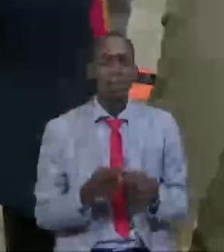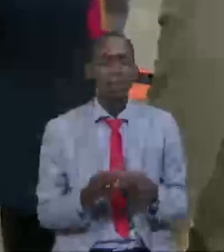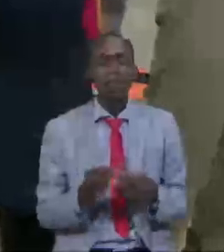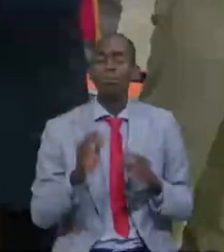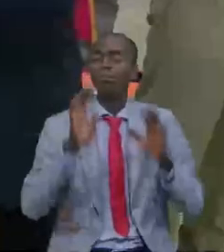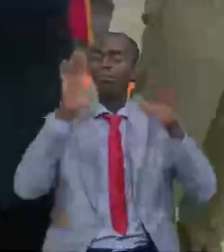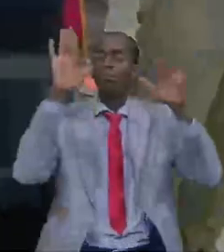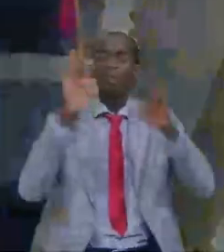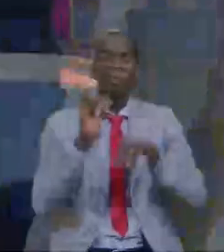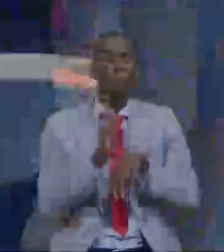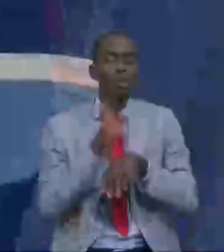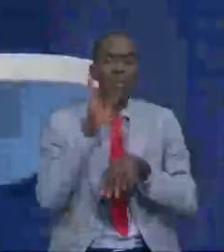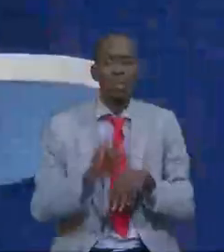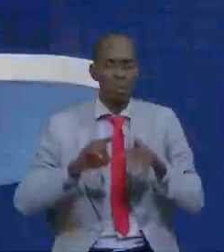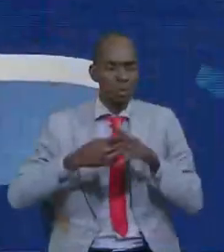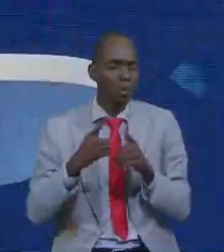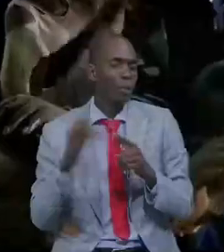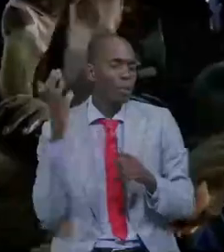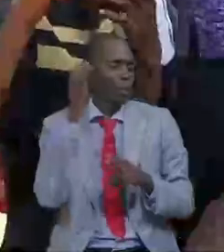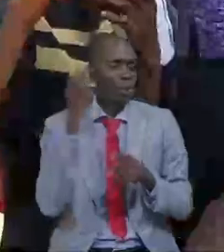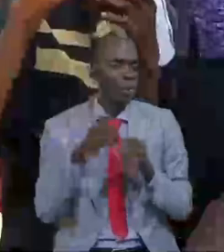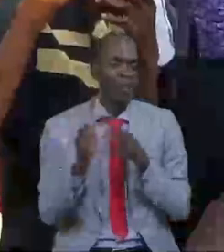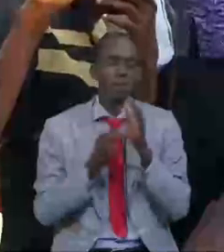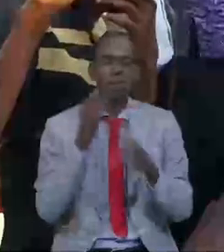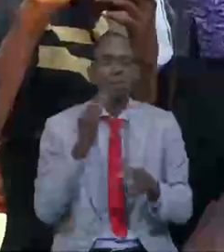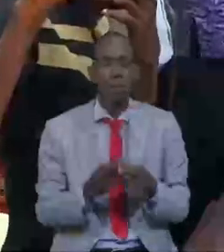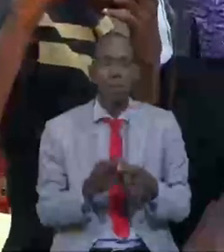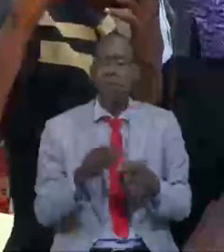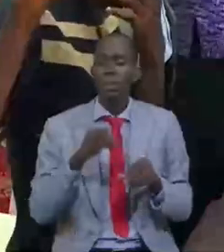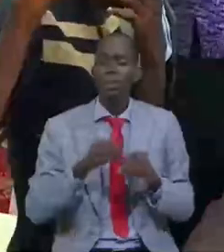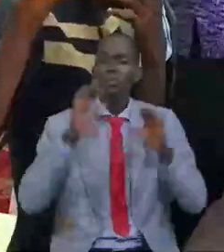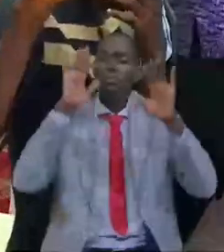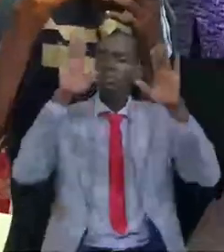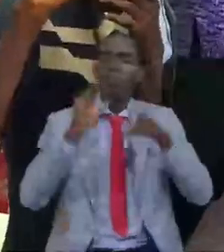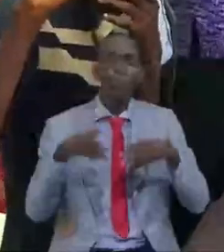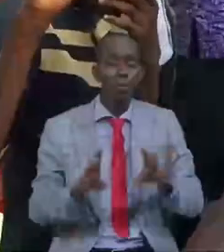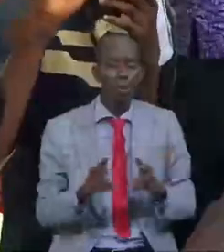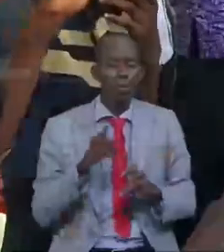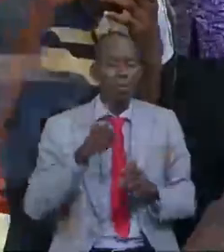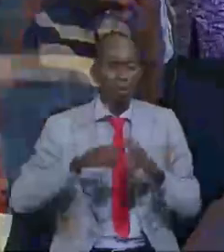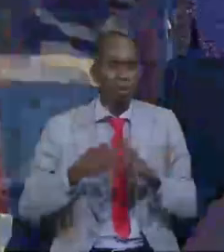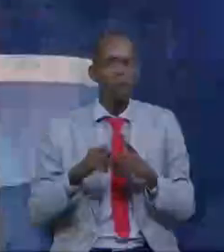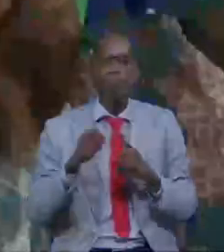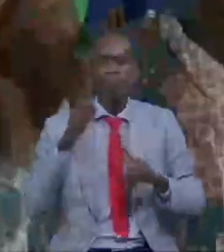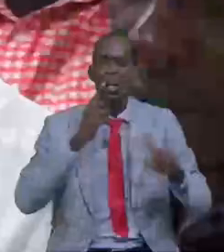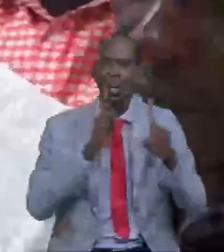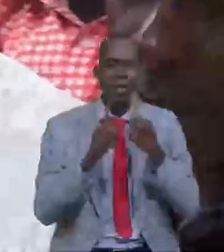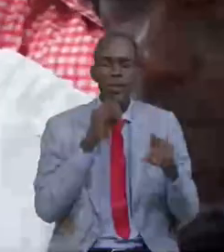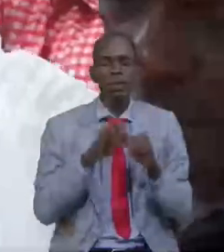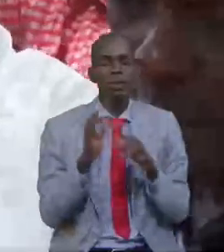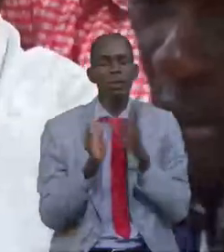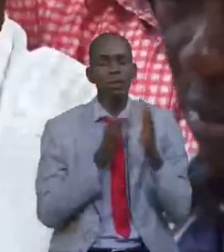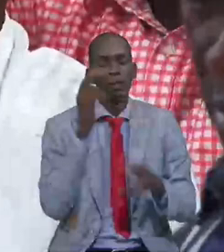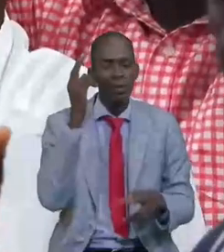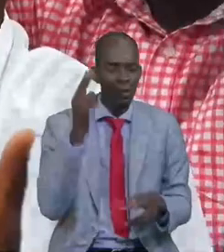miraculeusement, qu'ils commencent à entendre, miraculeusement, qu'ils commencent à parler, au nom